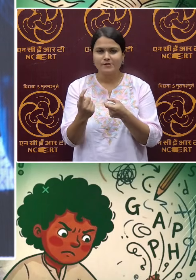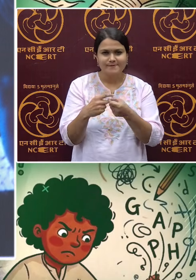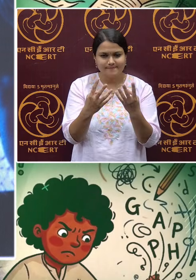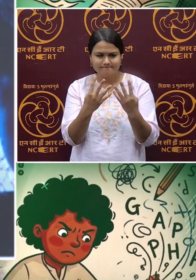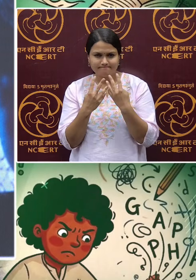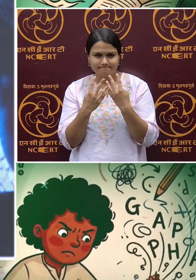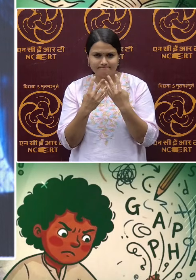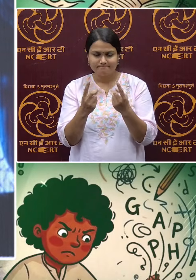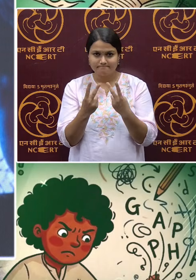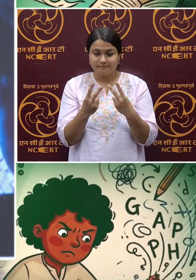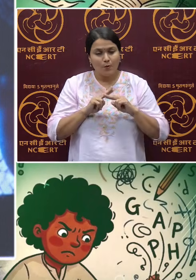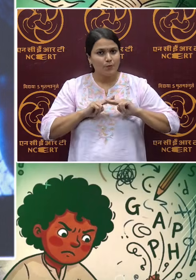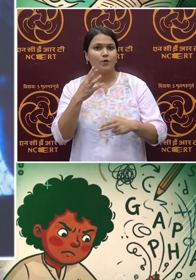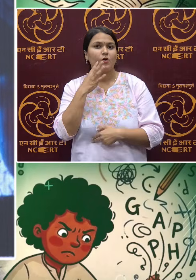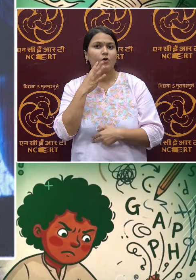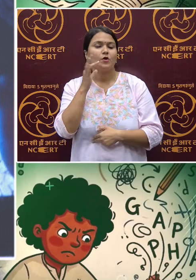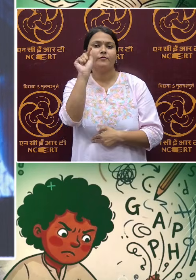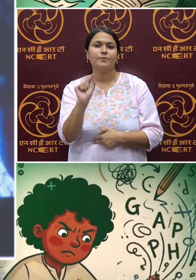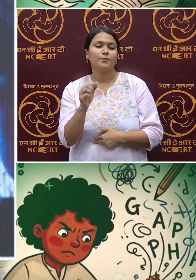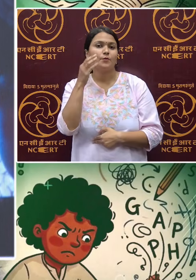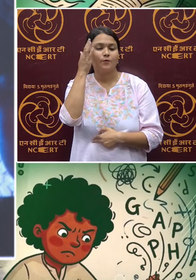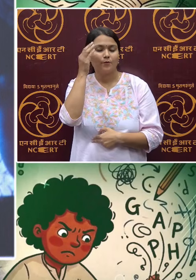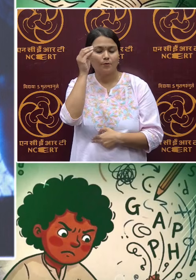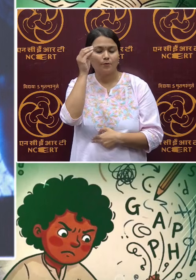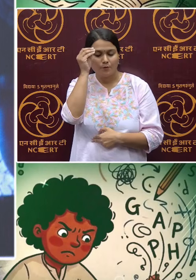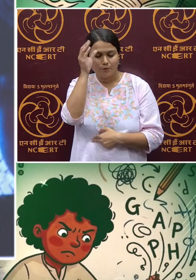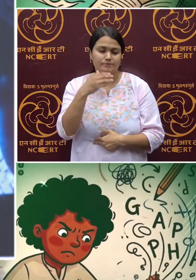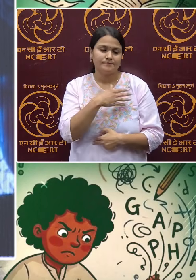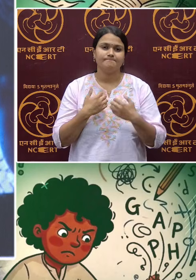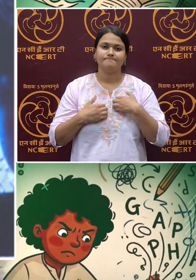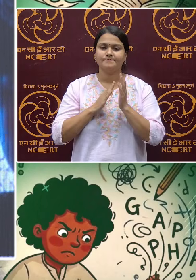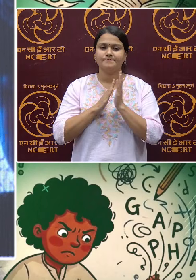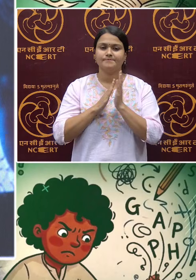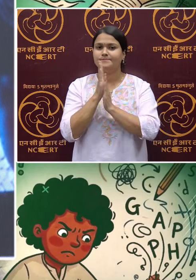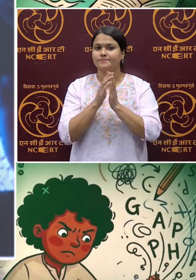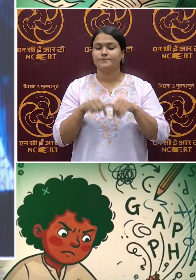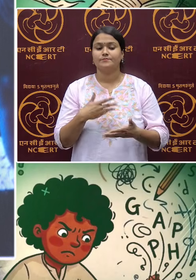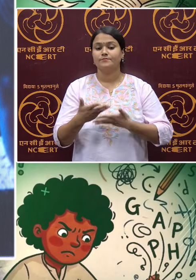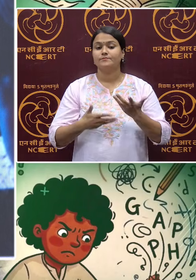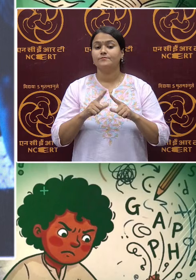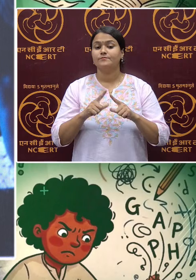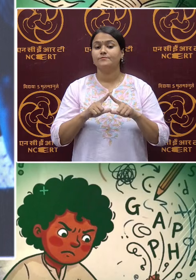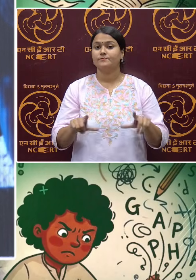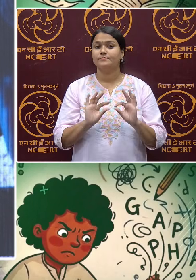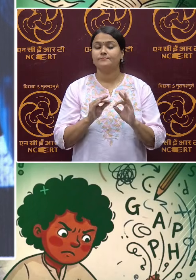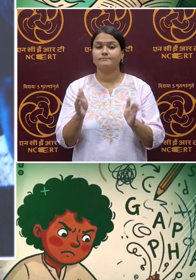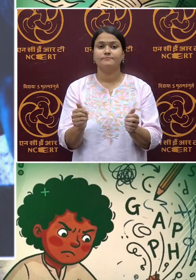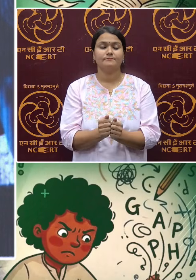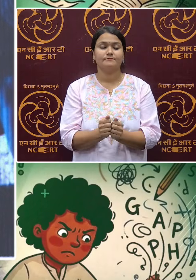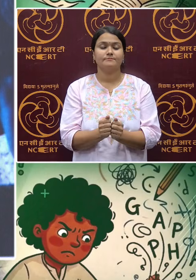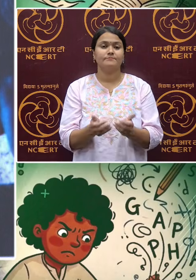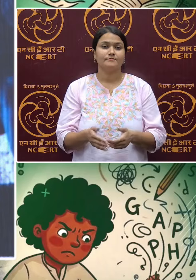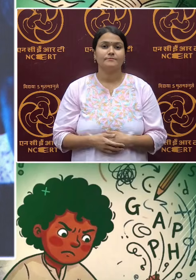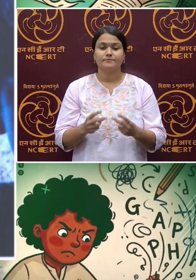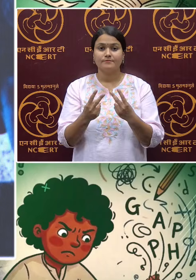इंटरैक्टिव, फुल ऑफ इंपॉर्टेंट इंफॉर्मेशन, एंड ऑफ कोर्स वेरी जॉयफुल. दैट इज व्हाई वी हैव आवर इंडियन साइन लैंग्वेज इंटरप्रेटर्स विद अस. राइट नाउ यू